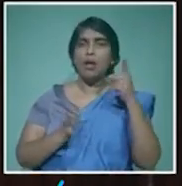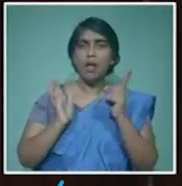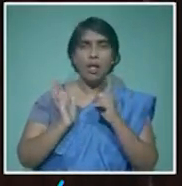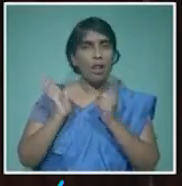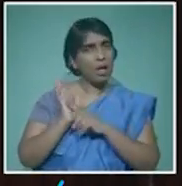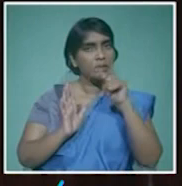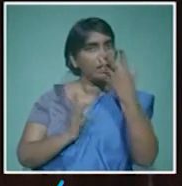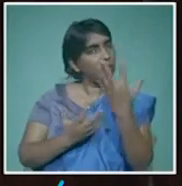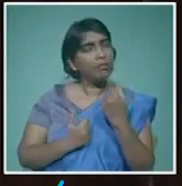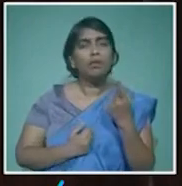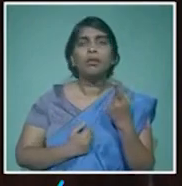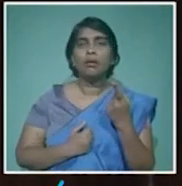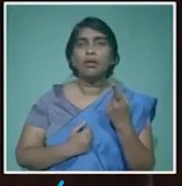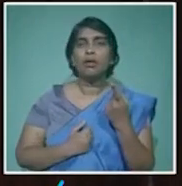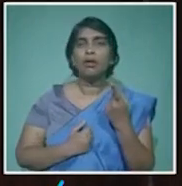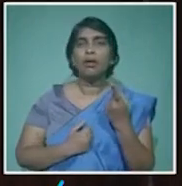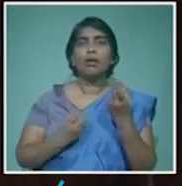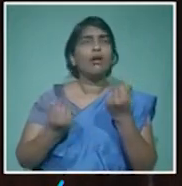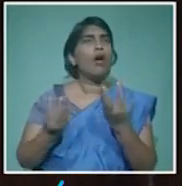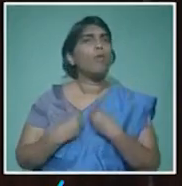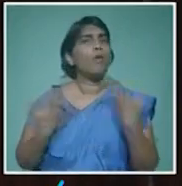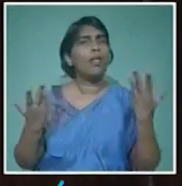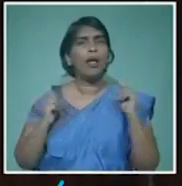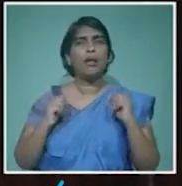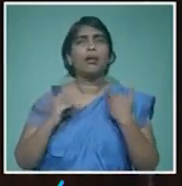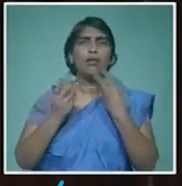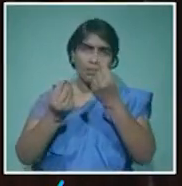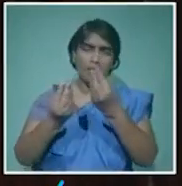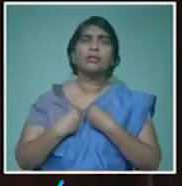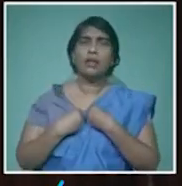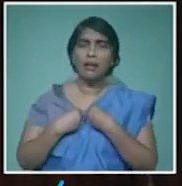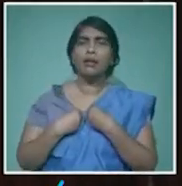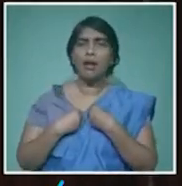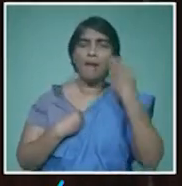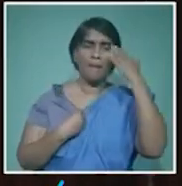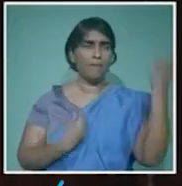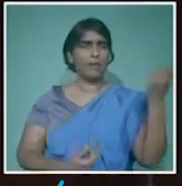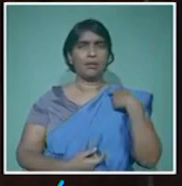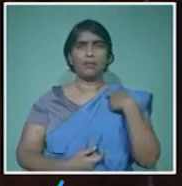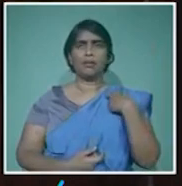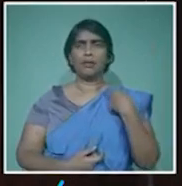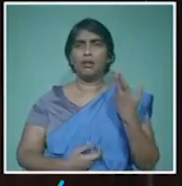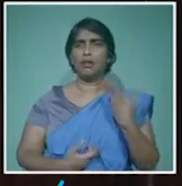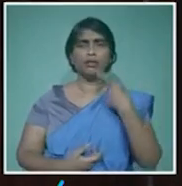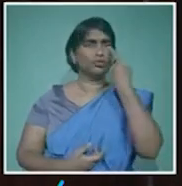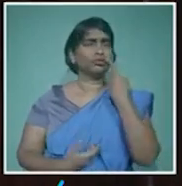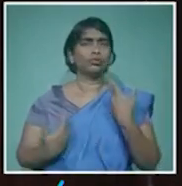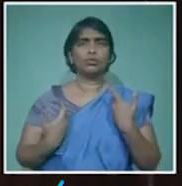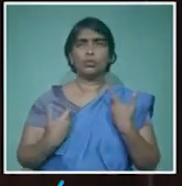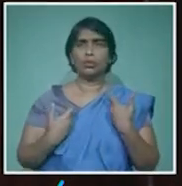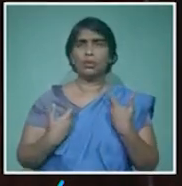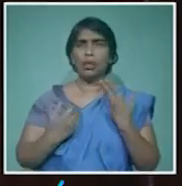සල්ලි ගත්තද? අපිට සල්ලි හම්බුන්නේ නැත්තේ ඇයි අනේ පුතේ අපිට සල්ලි අරන් දෙන්න කියලා. ඉතින් නියෝජ්‍ය කතානායකතුමනි අපි බොහොම අසරණ වෙලා